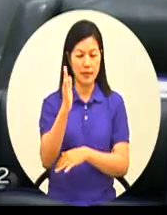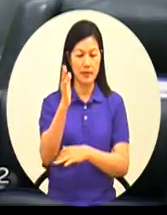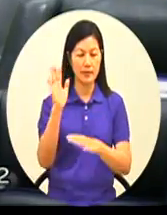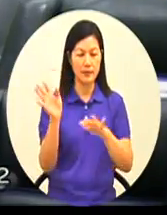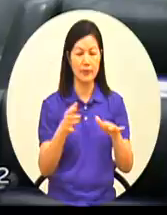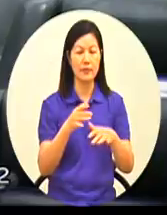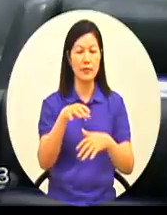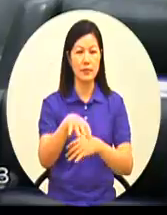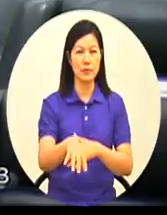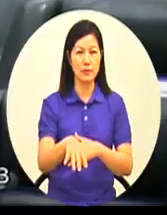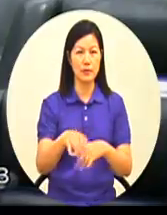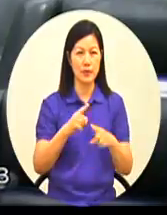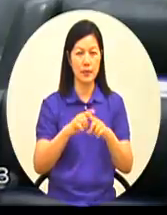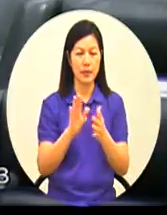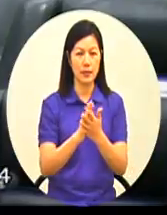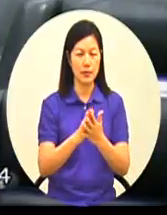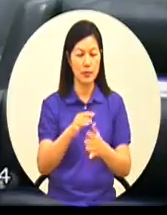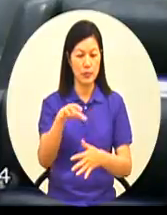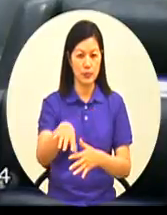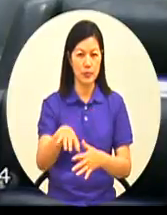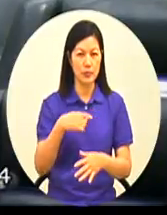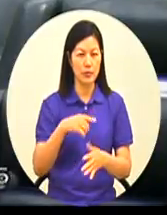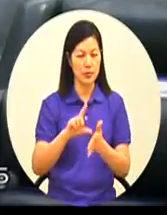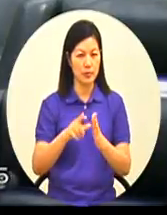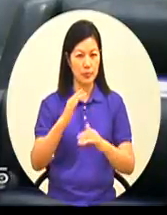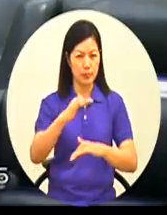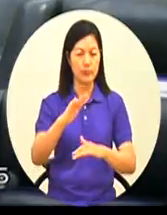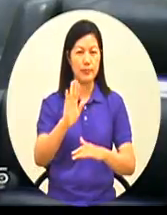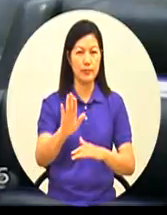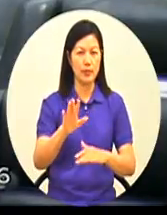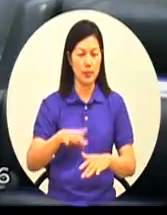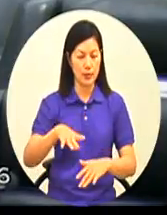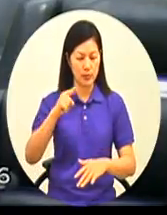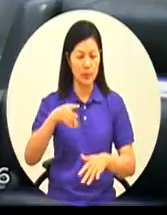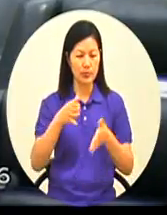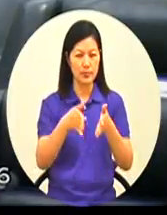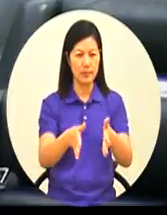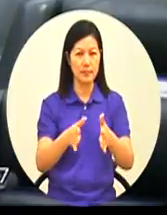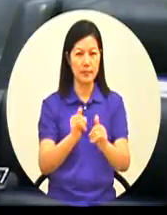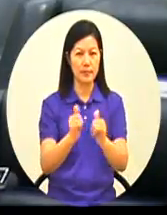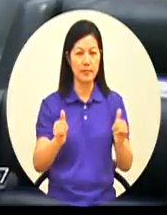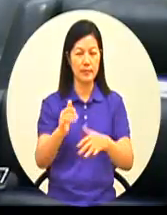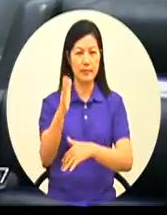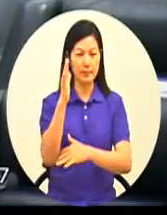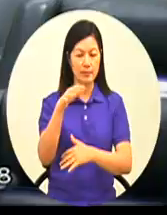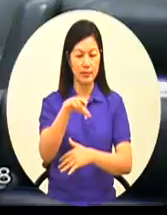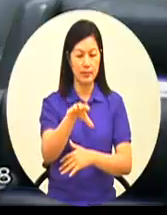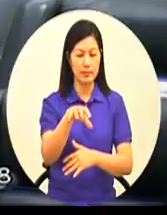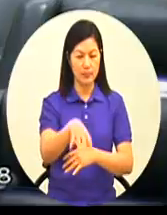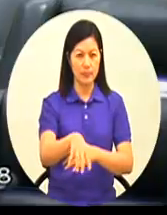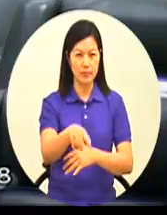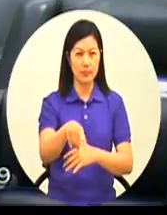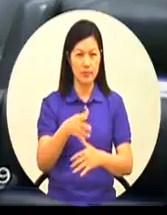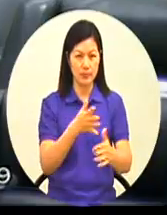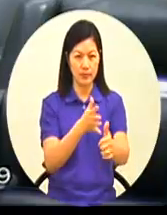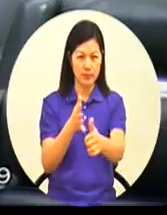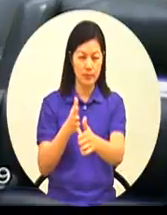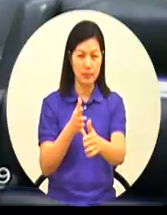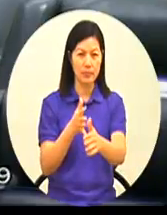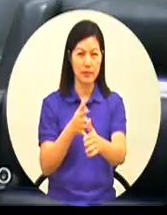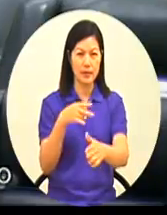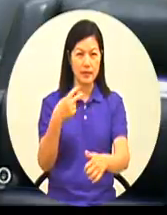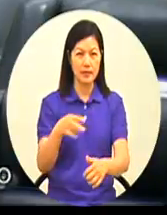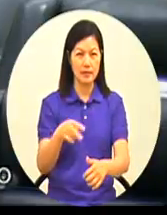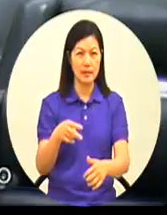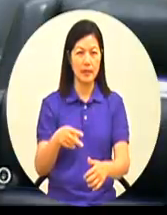处，所以时间非常有限哦。我想是不是就先针对我们民政局的部分哦，来提出一些质疑？那要就教